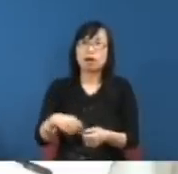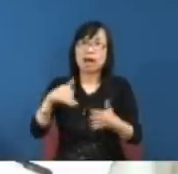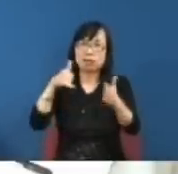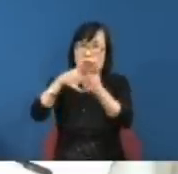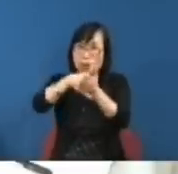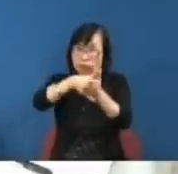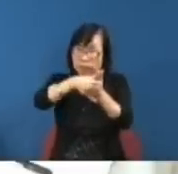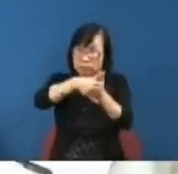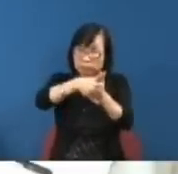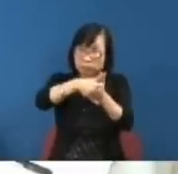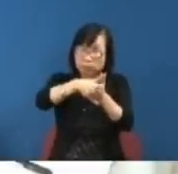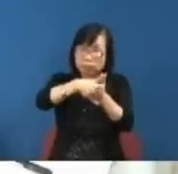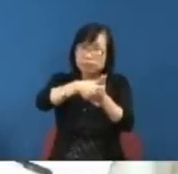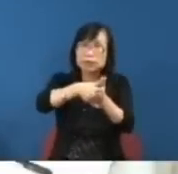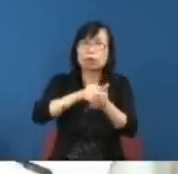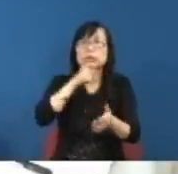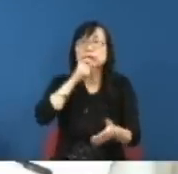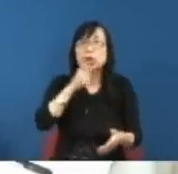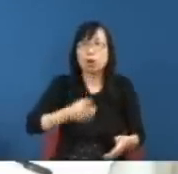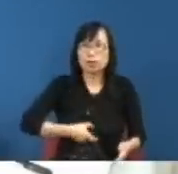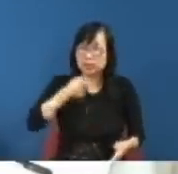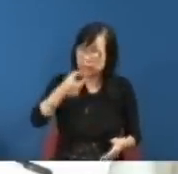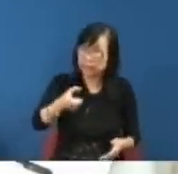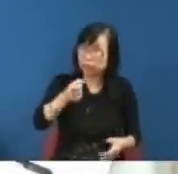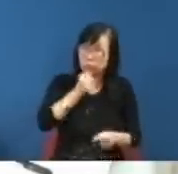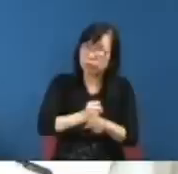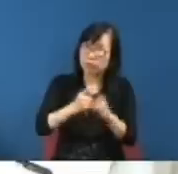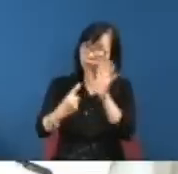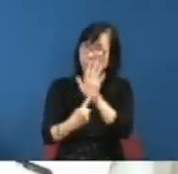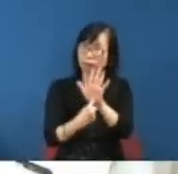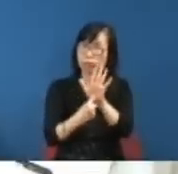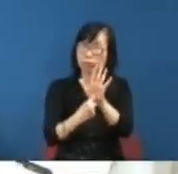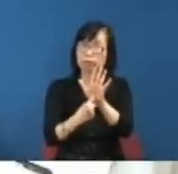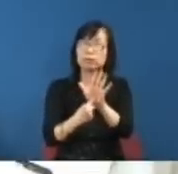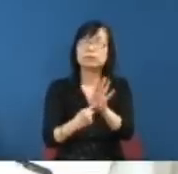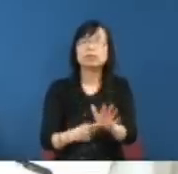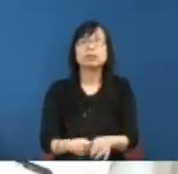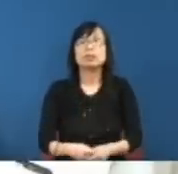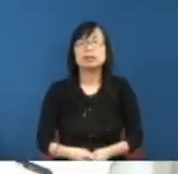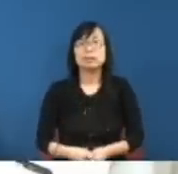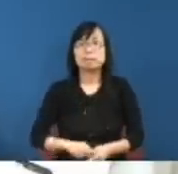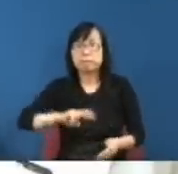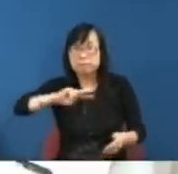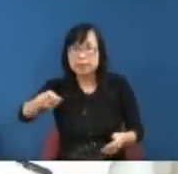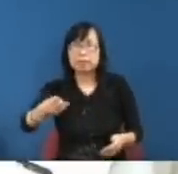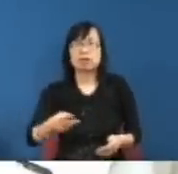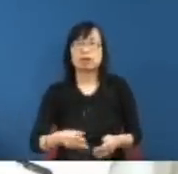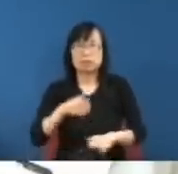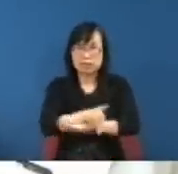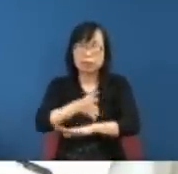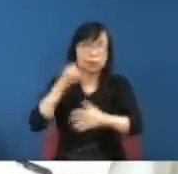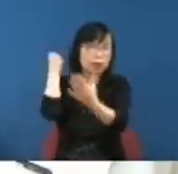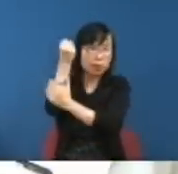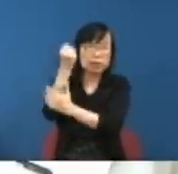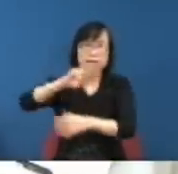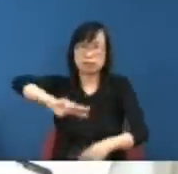止由於資本主義造成嘅矛盾而衍生出嚟嘅社會嘅呢個抗爭或者一個改革